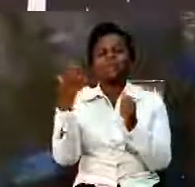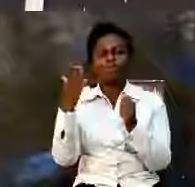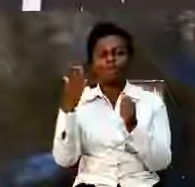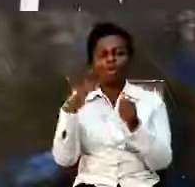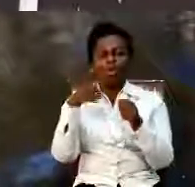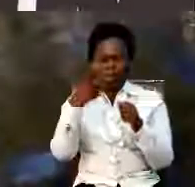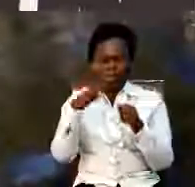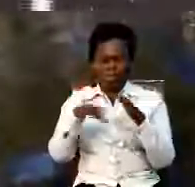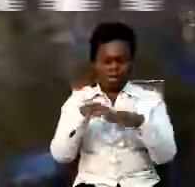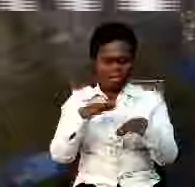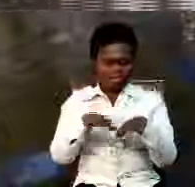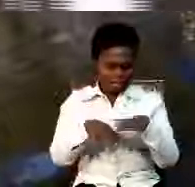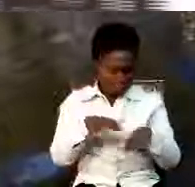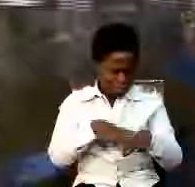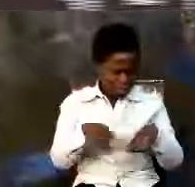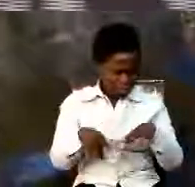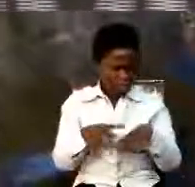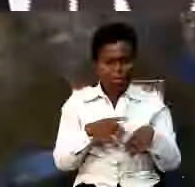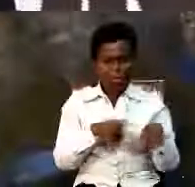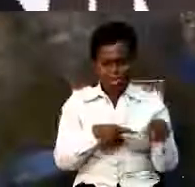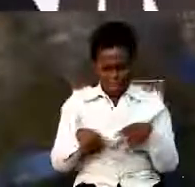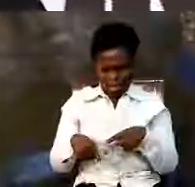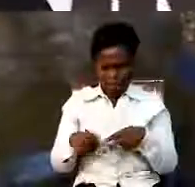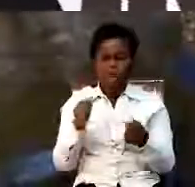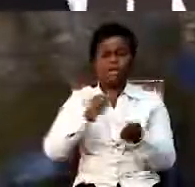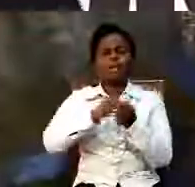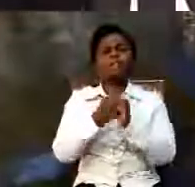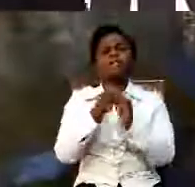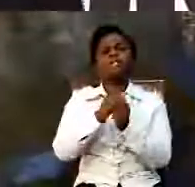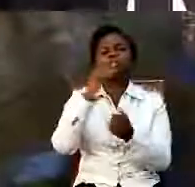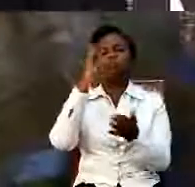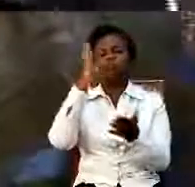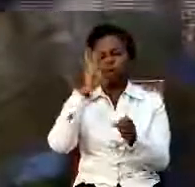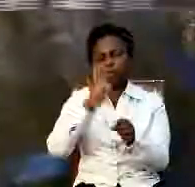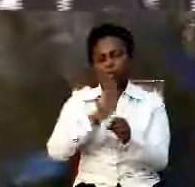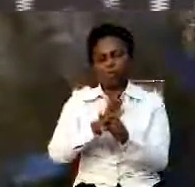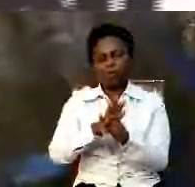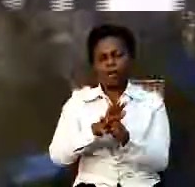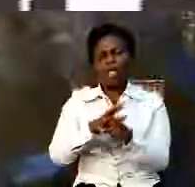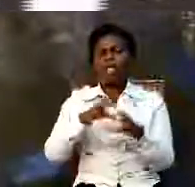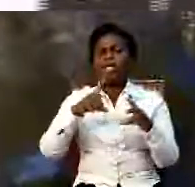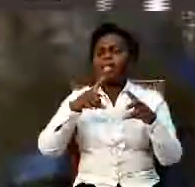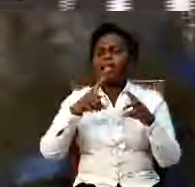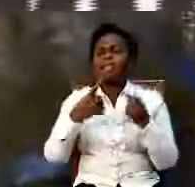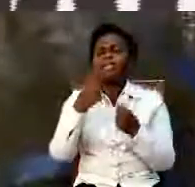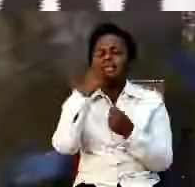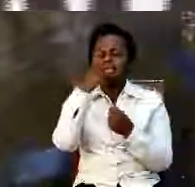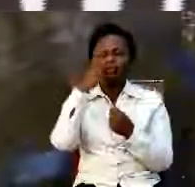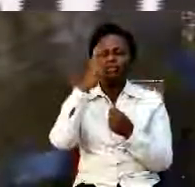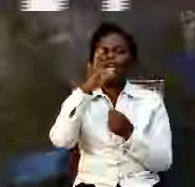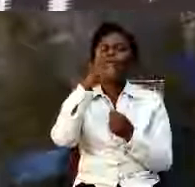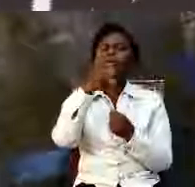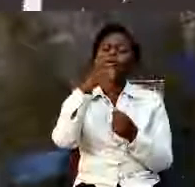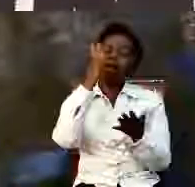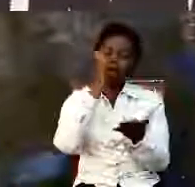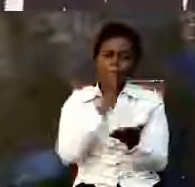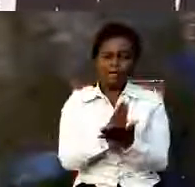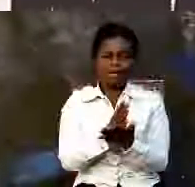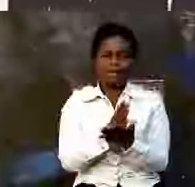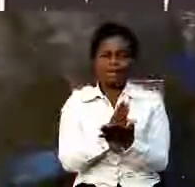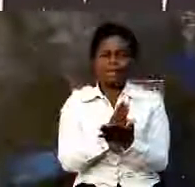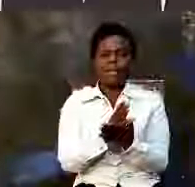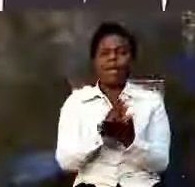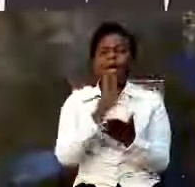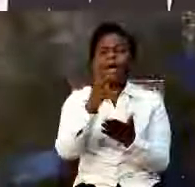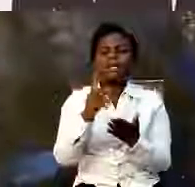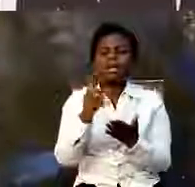yangu? Wakati ndio mahali penye matatizo makubwa sana. Kwa hiyo hakikisha sifa yako ni ya kweli. Halafu